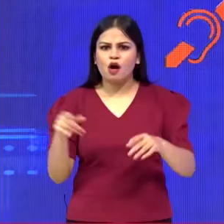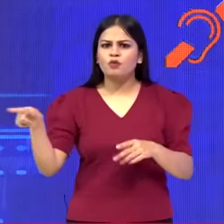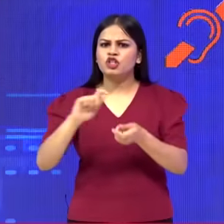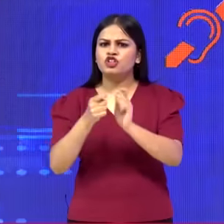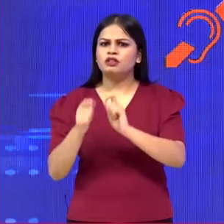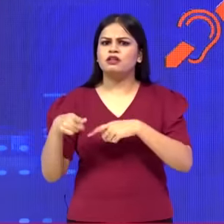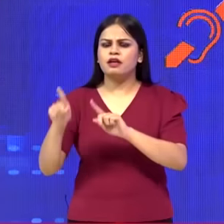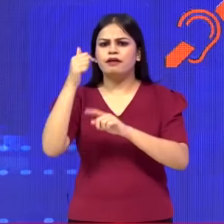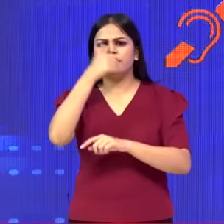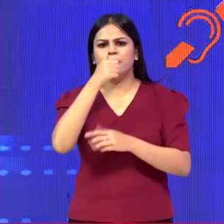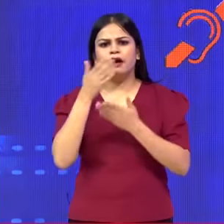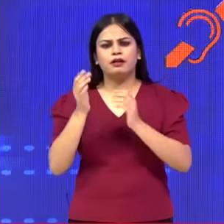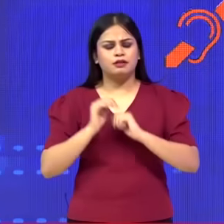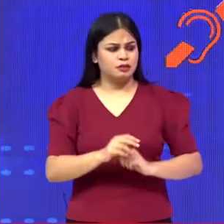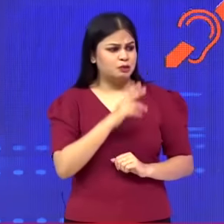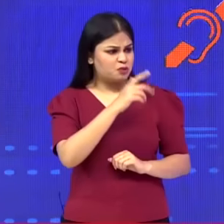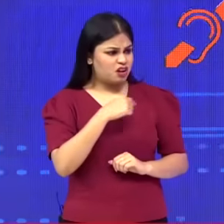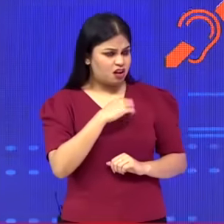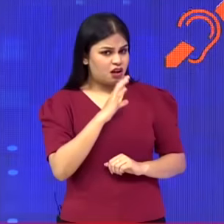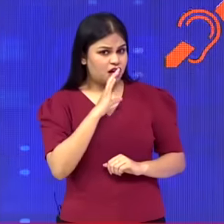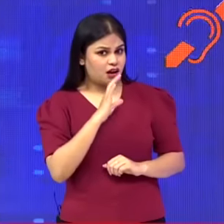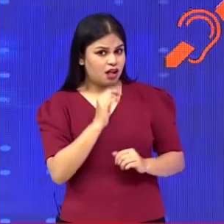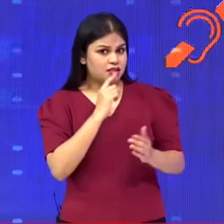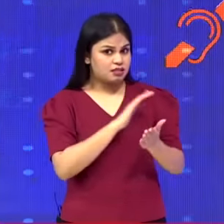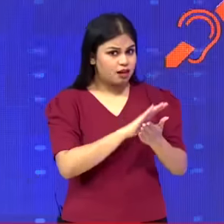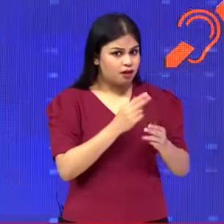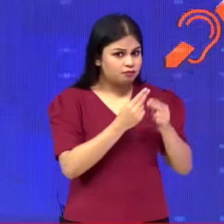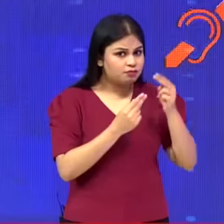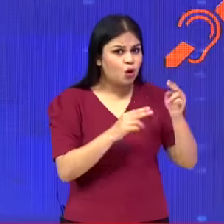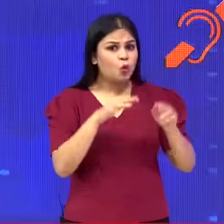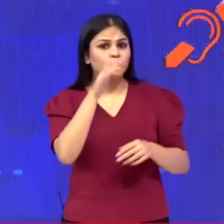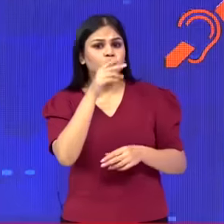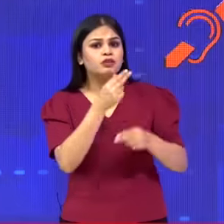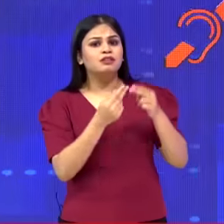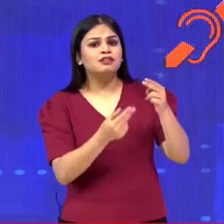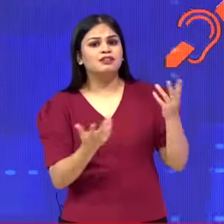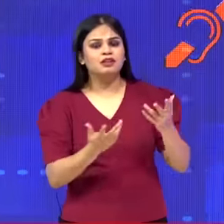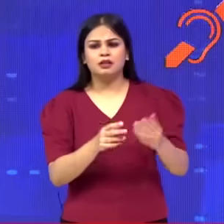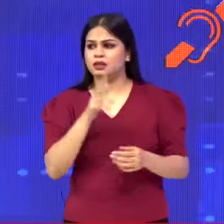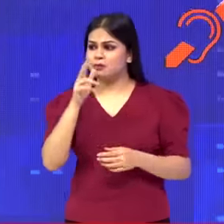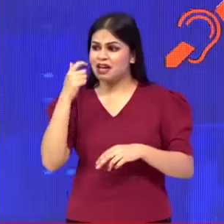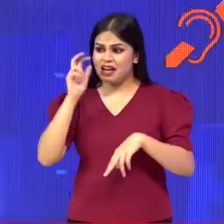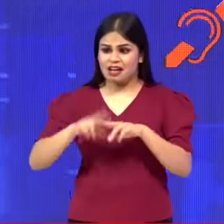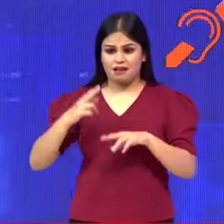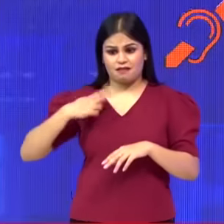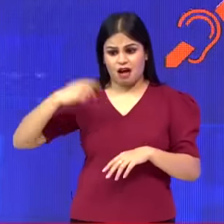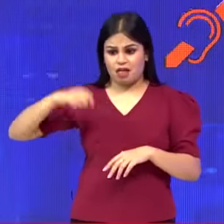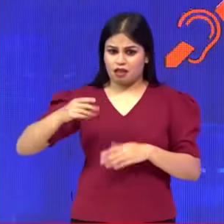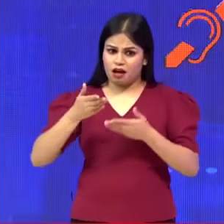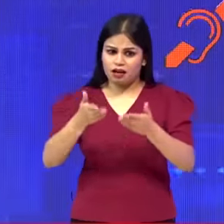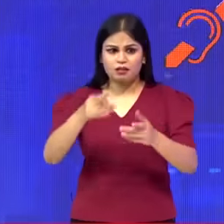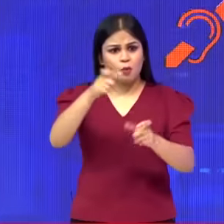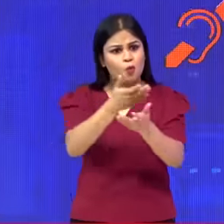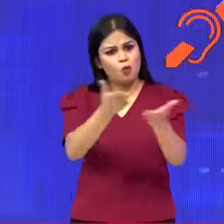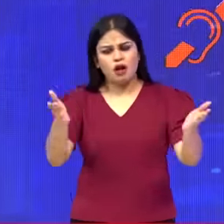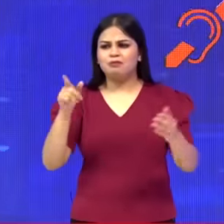करेंगे। सर सच बोलूं या झूठ बोलूं? अब आपकी अदालत है, जनता सामने है, तो सच ही बोलना पड़ेगा। जो